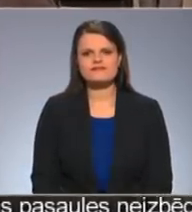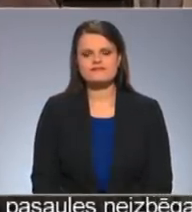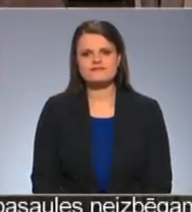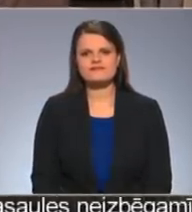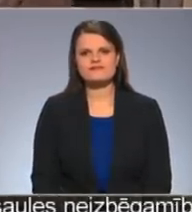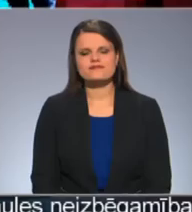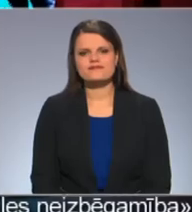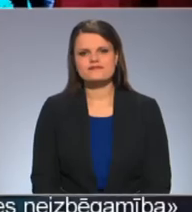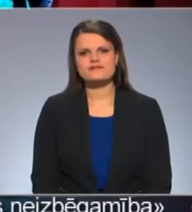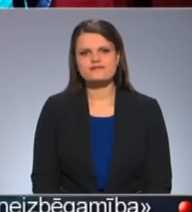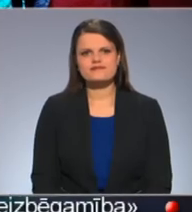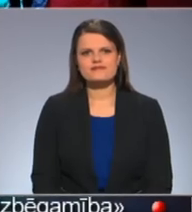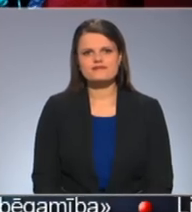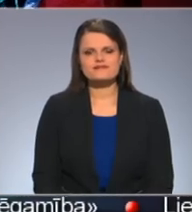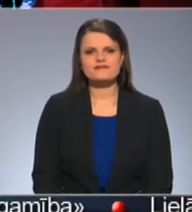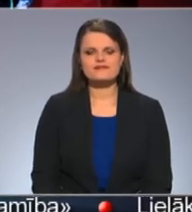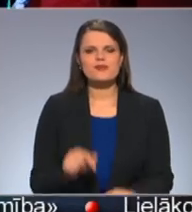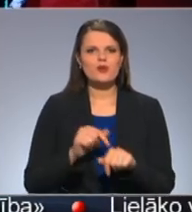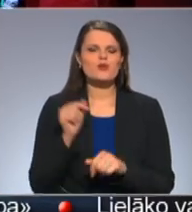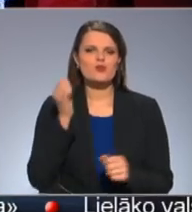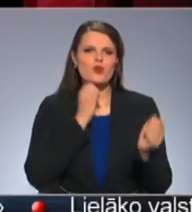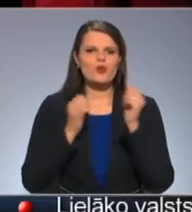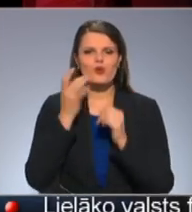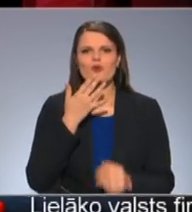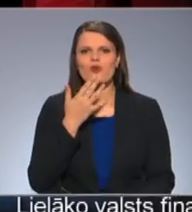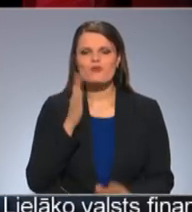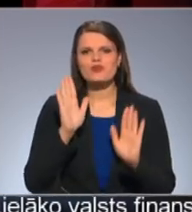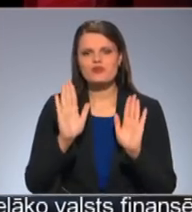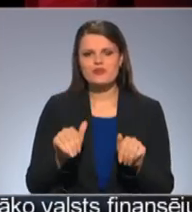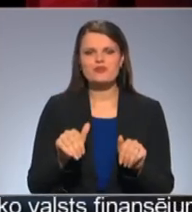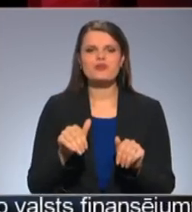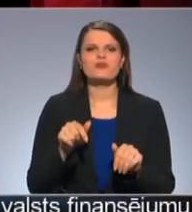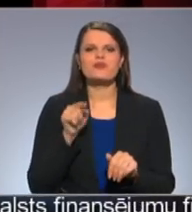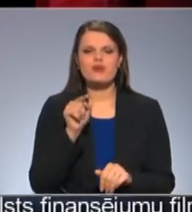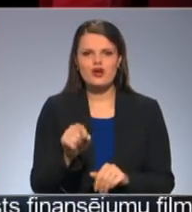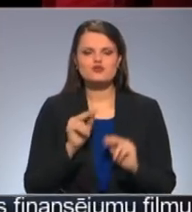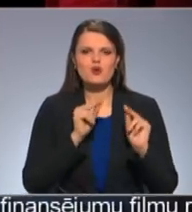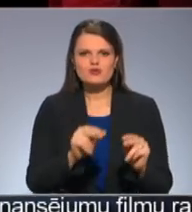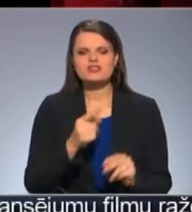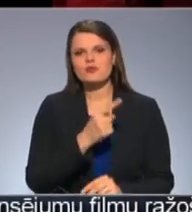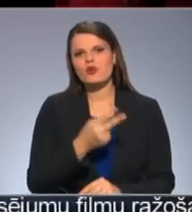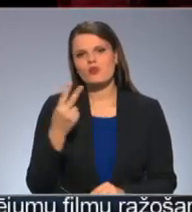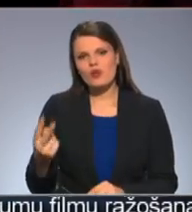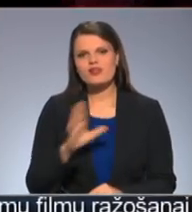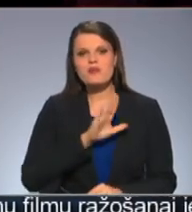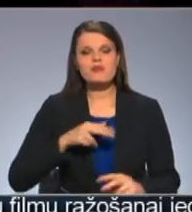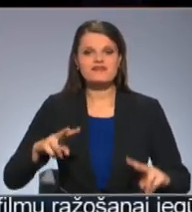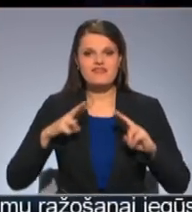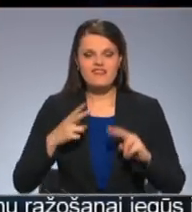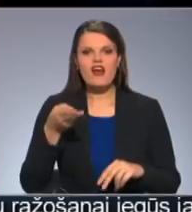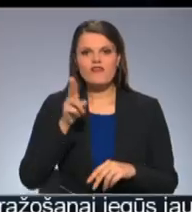Стоп. А где любовь? Jūtu komēdija par 60-gadnieku uzticību savām otrajām pusītēm pat pēc nāves un